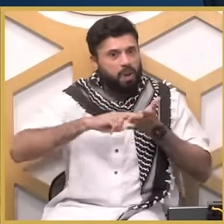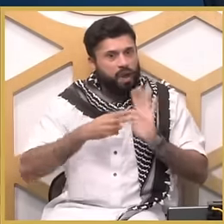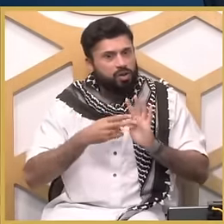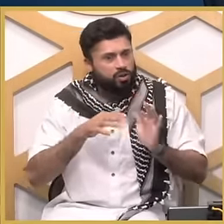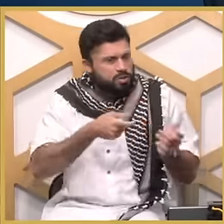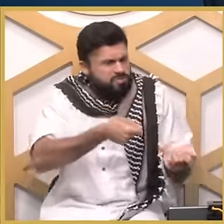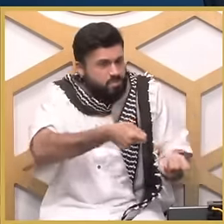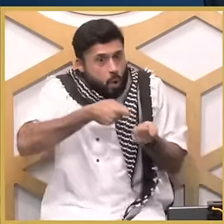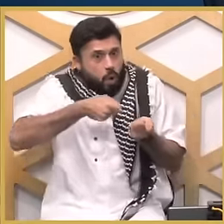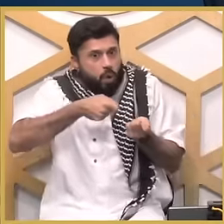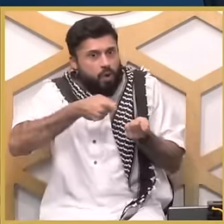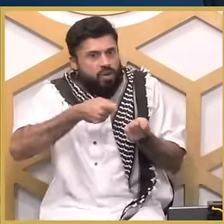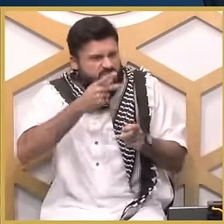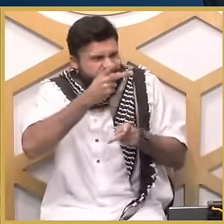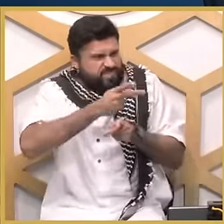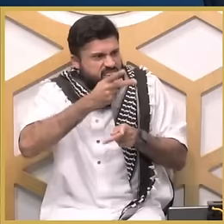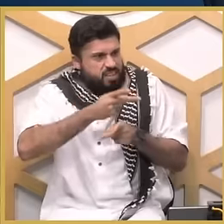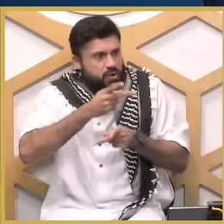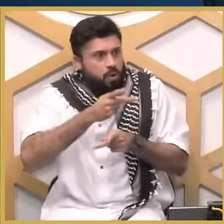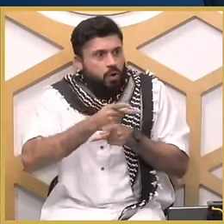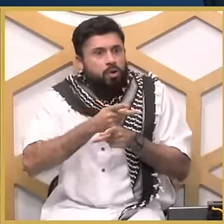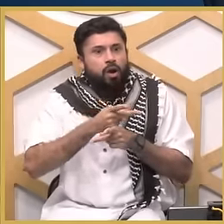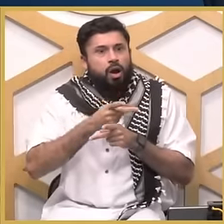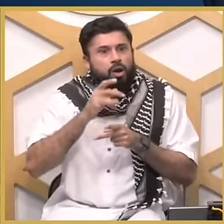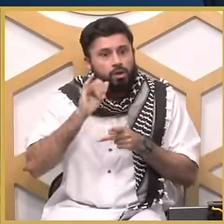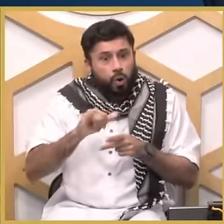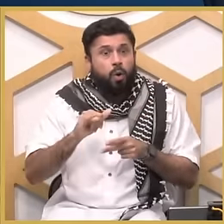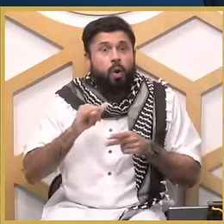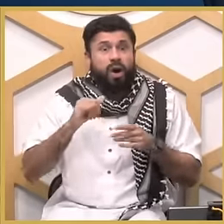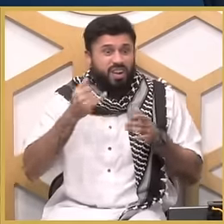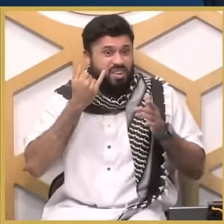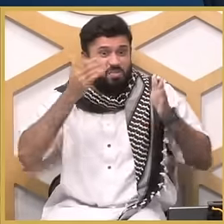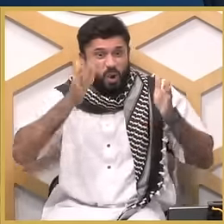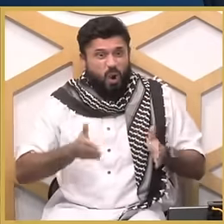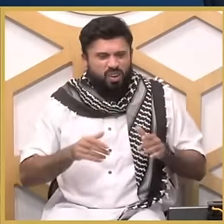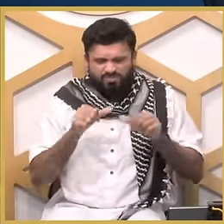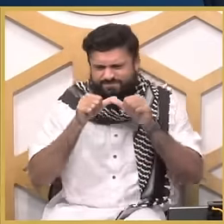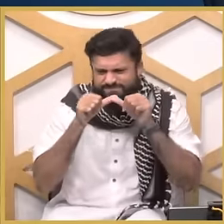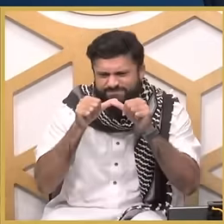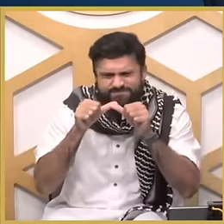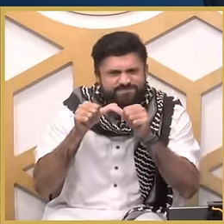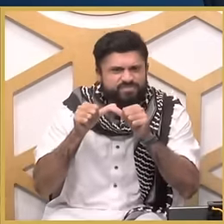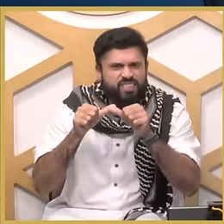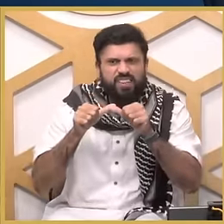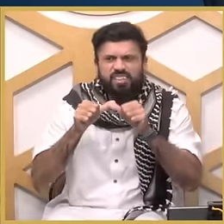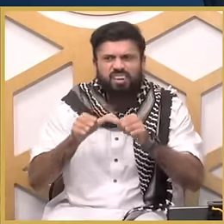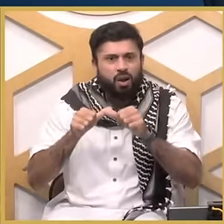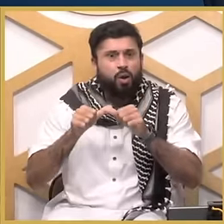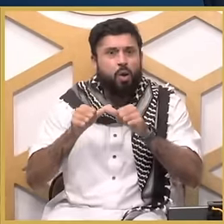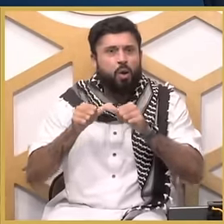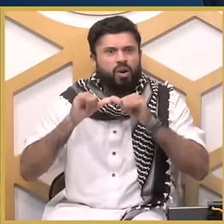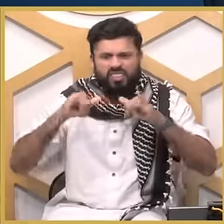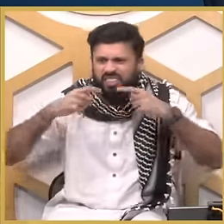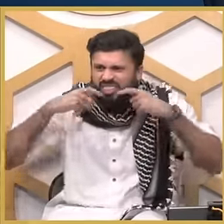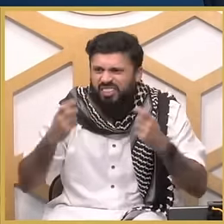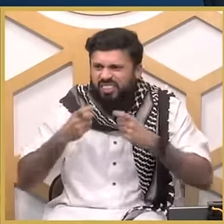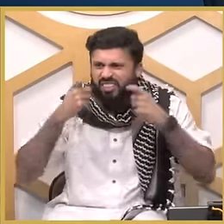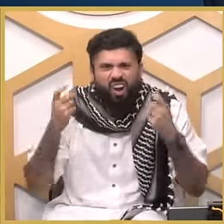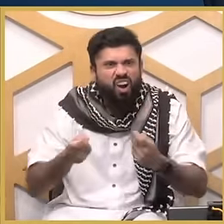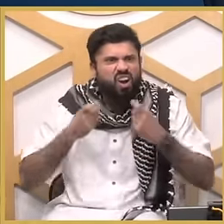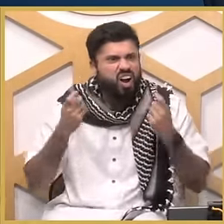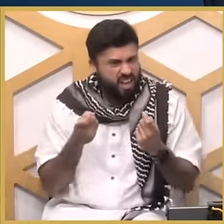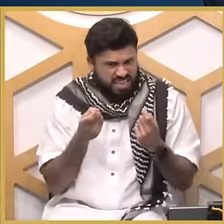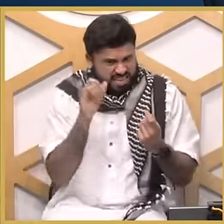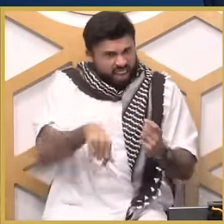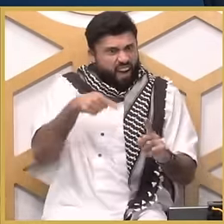فَإِنْ عَصَاهُ بِالْمَعَاصِ. But if this person continues to commit sins, even though you're still in the realm of the believers, but if you continue to commit